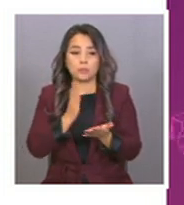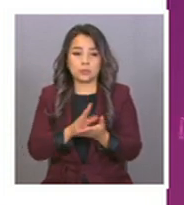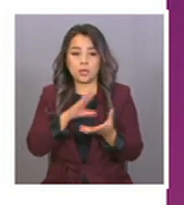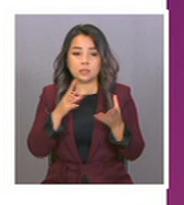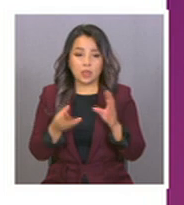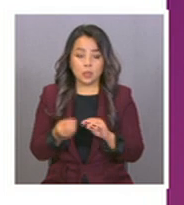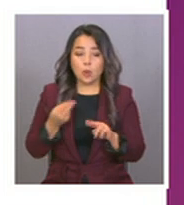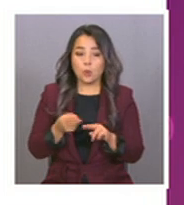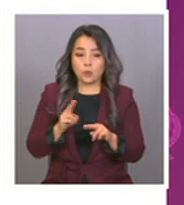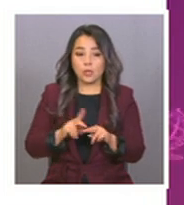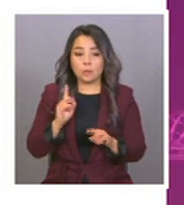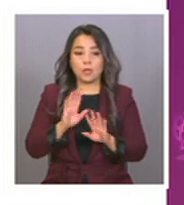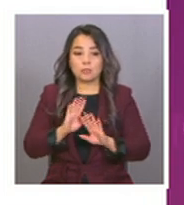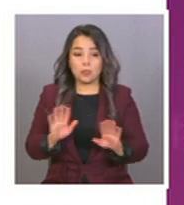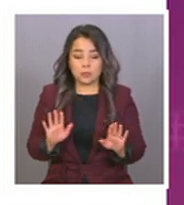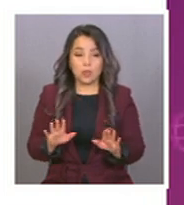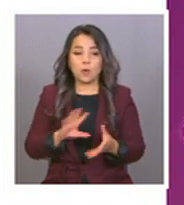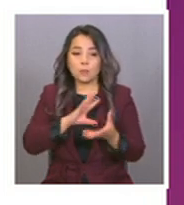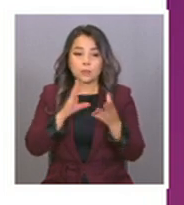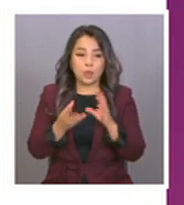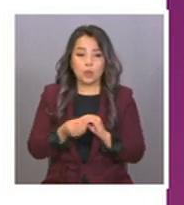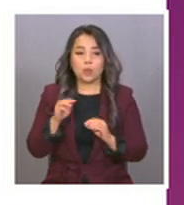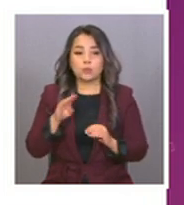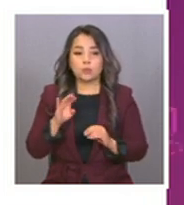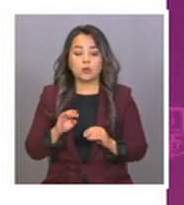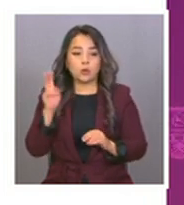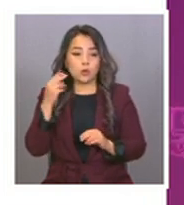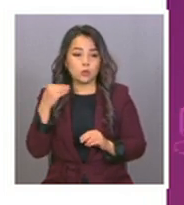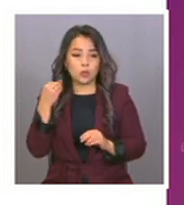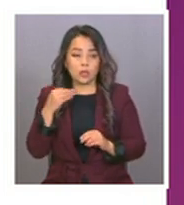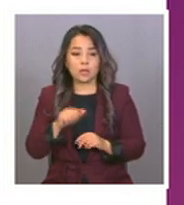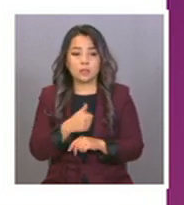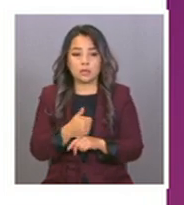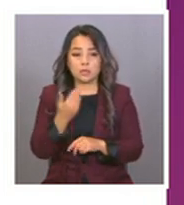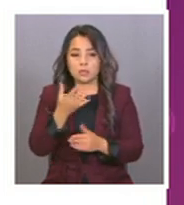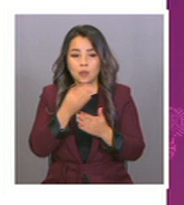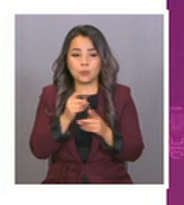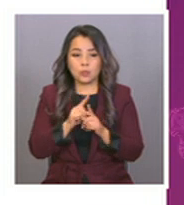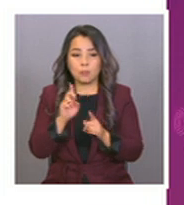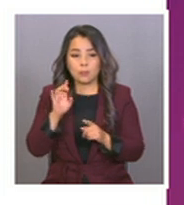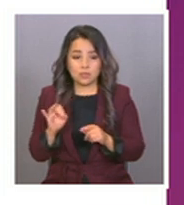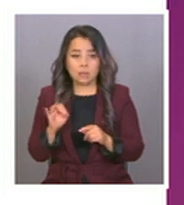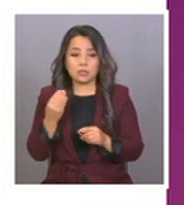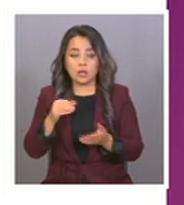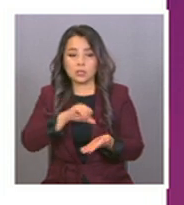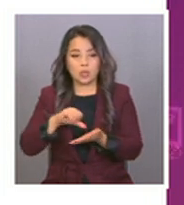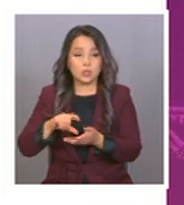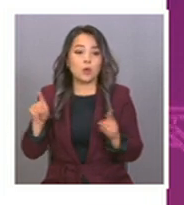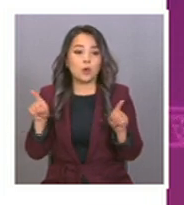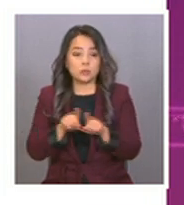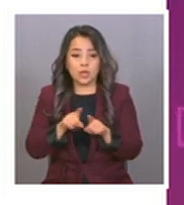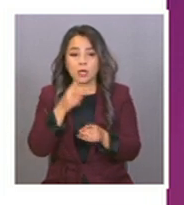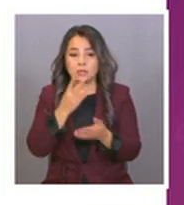ол бір ғана емес, бүкіл түркі тұқымдас халықтардың бас биі болғанға ұқсайды. Сондықтан да оны түркі тілдес